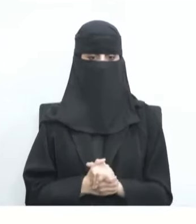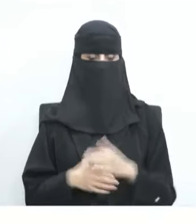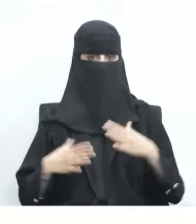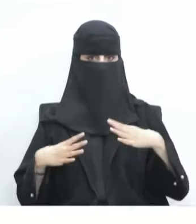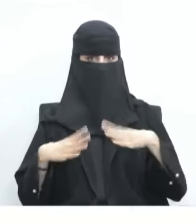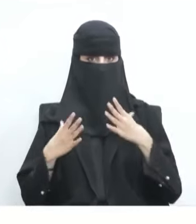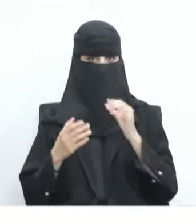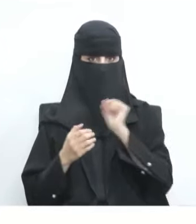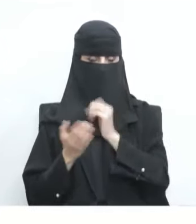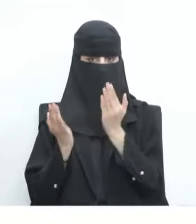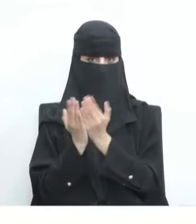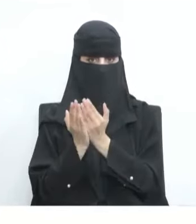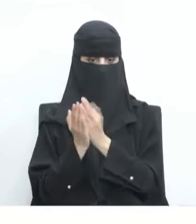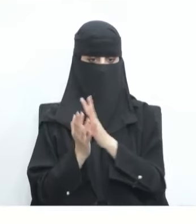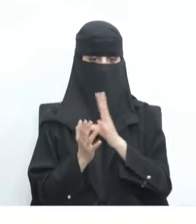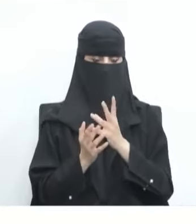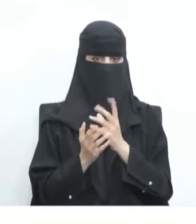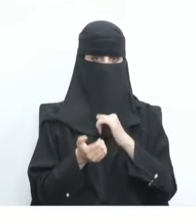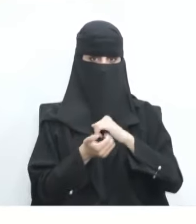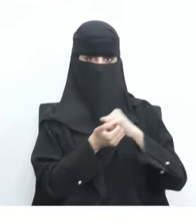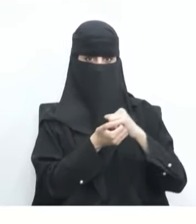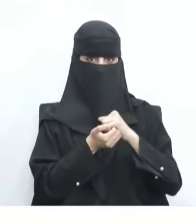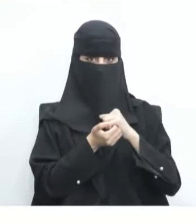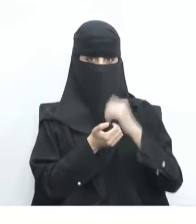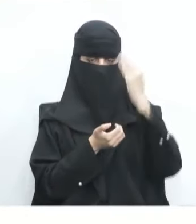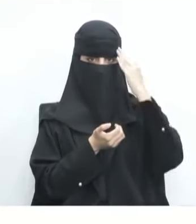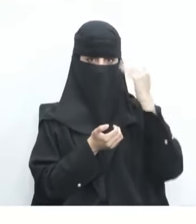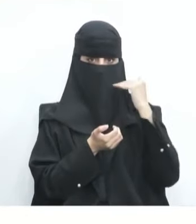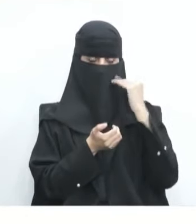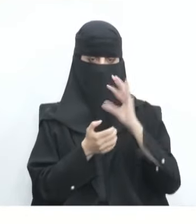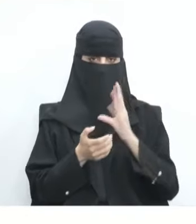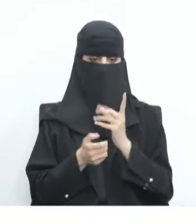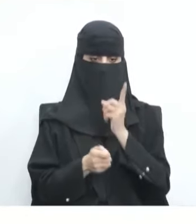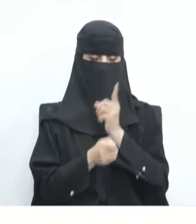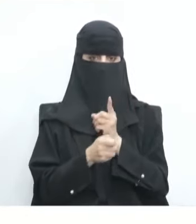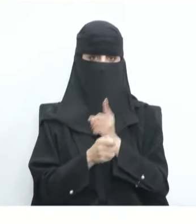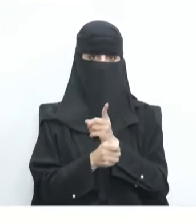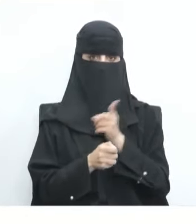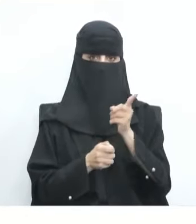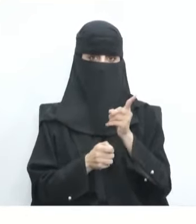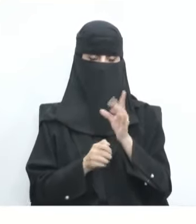مديره المدرسه الزميله المعلمه